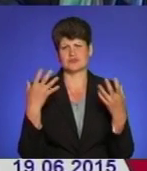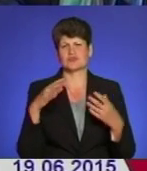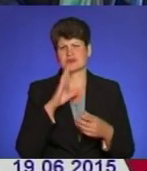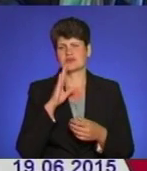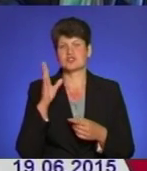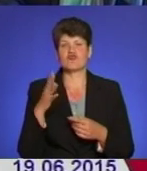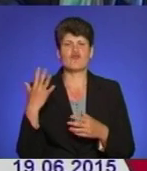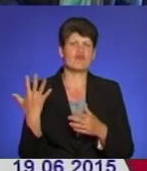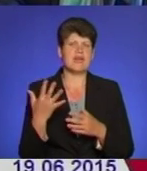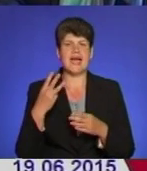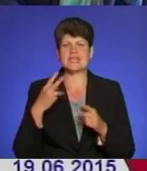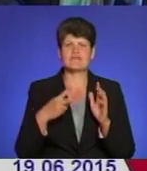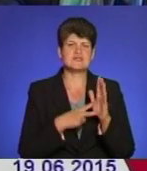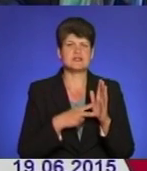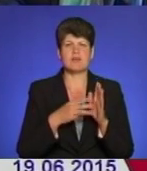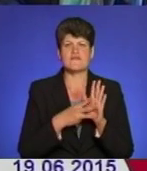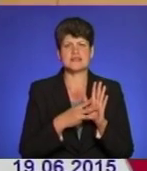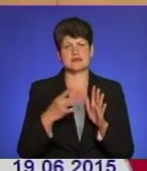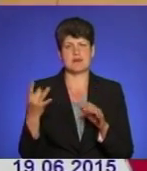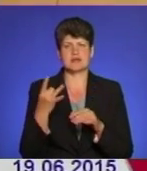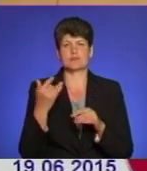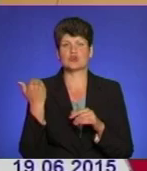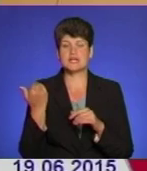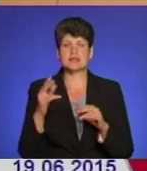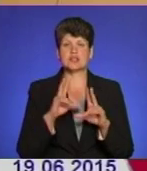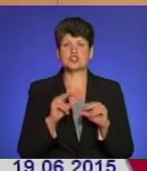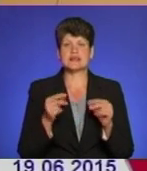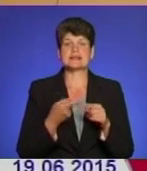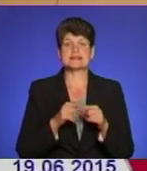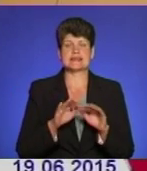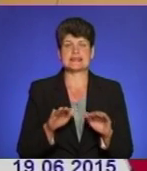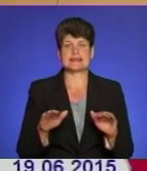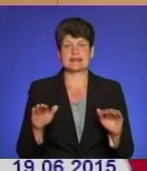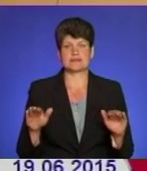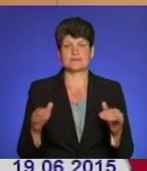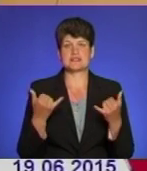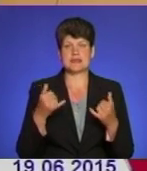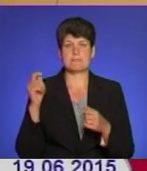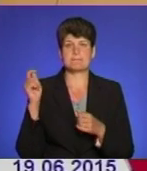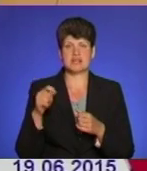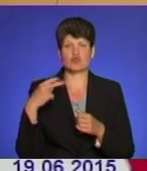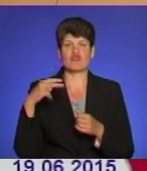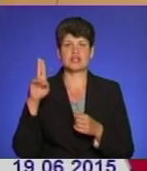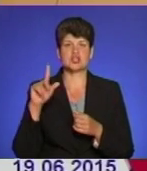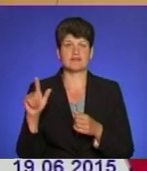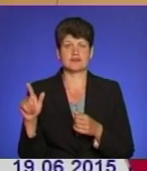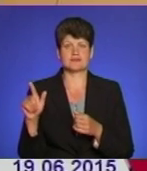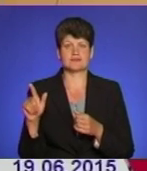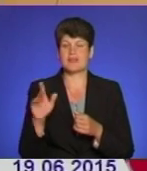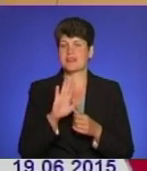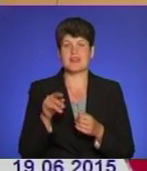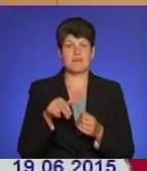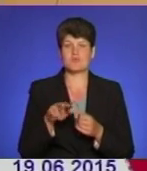у 5, 7, а то й 8 разів, адже їхнє щастя – це діти. Зараз приїду в Вишнівець не